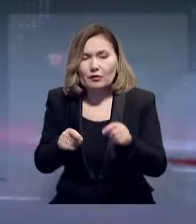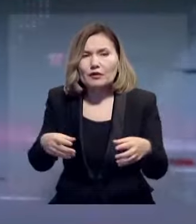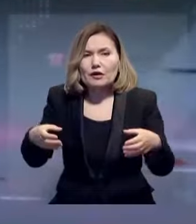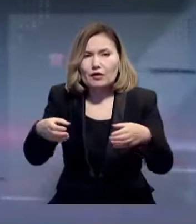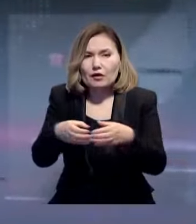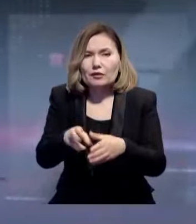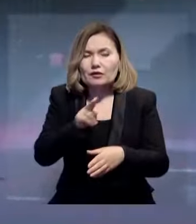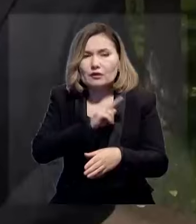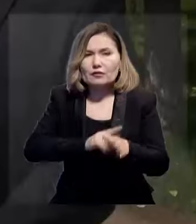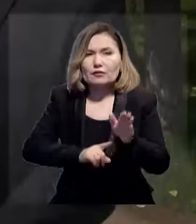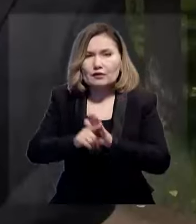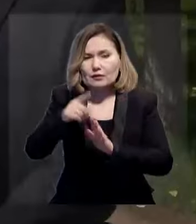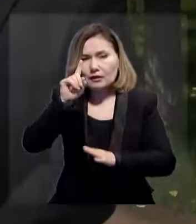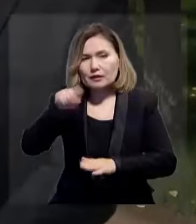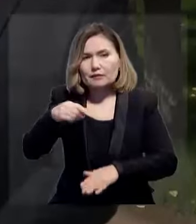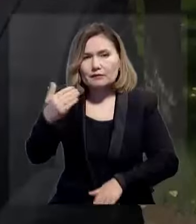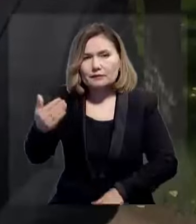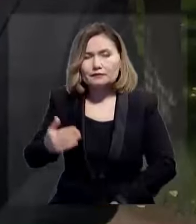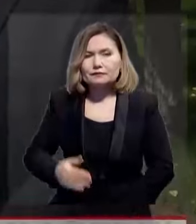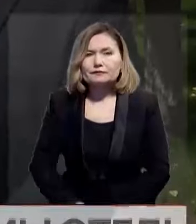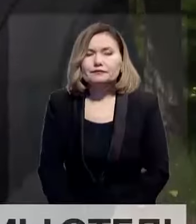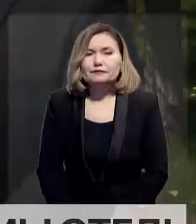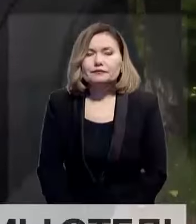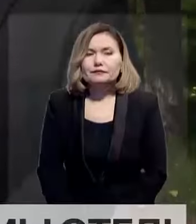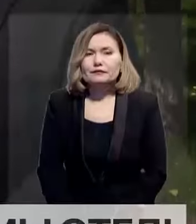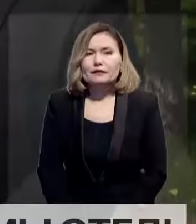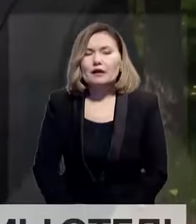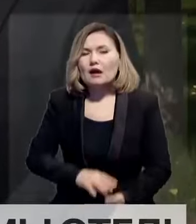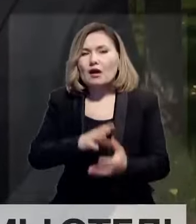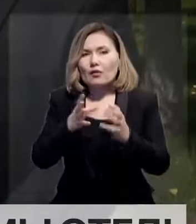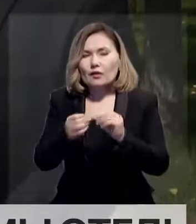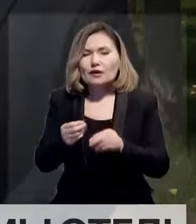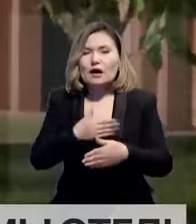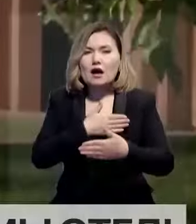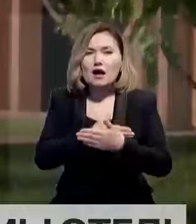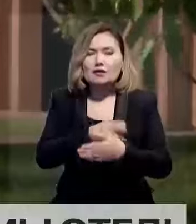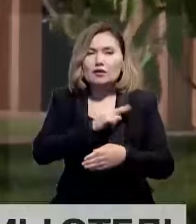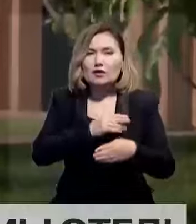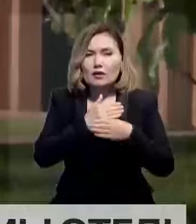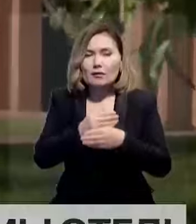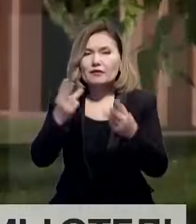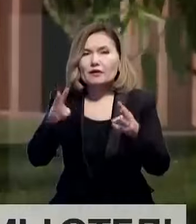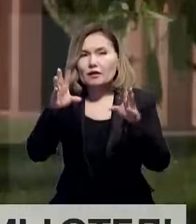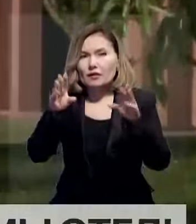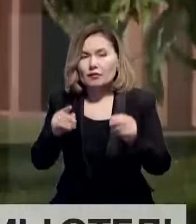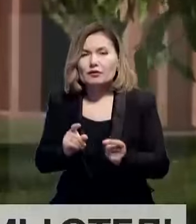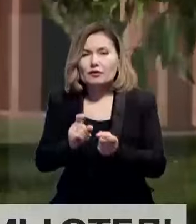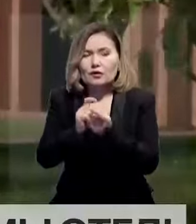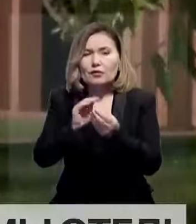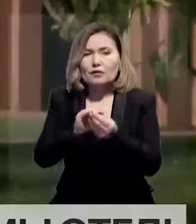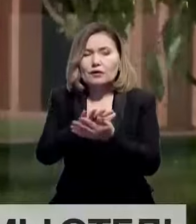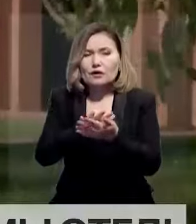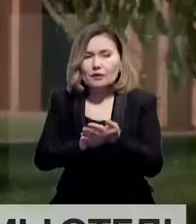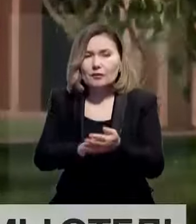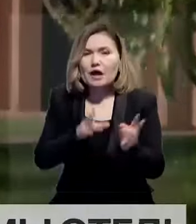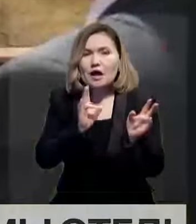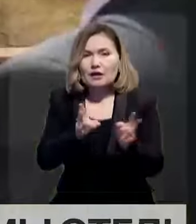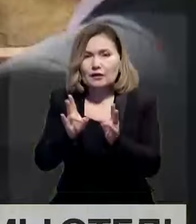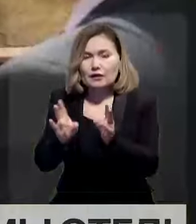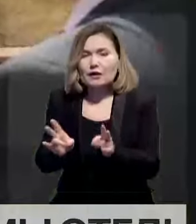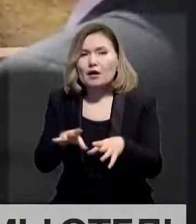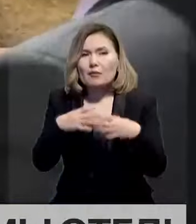жұдырықтай жұмыла білді. Бір жағадан бас, бір жеңнен қол шығарып, тілсіз жау салдарымен күресті. Зардап шеккендерге қысқа уақыт